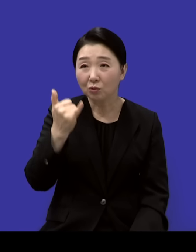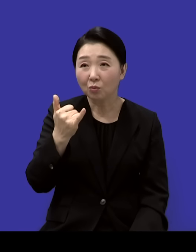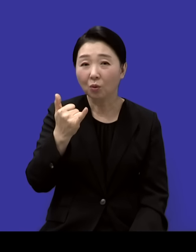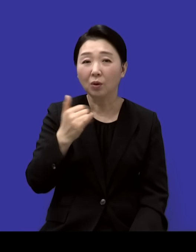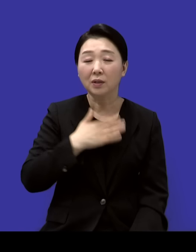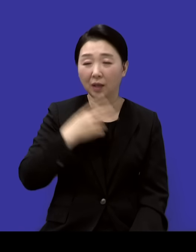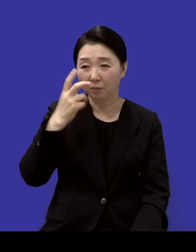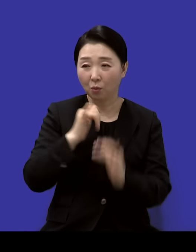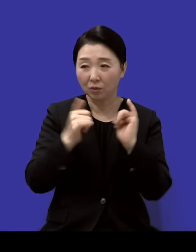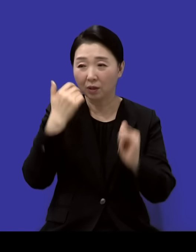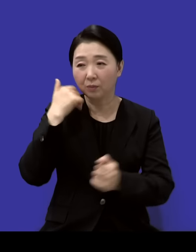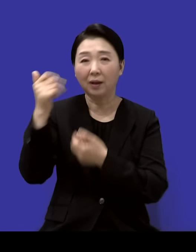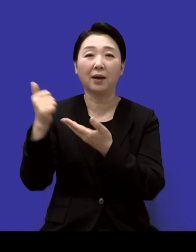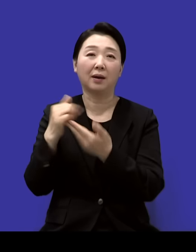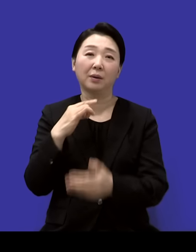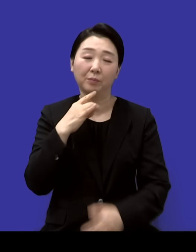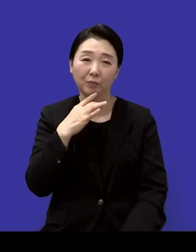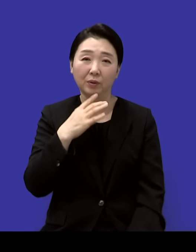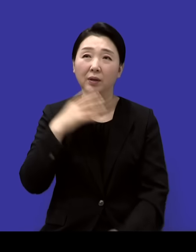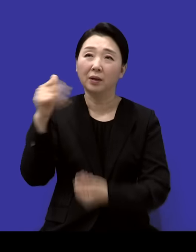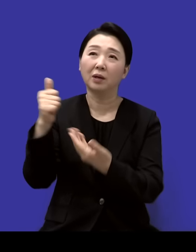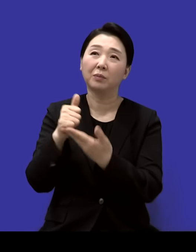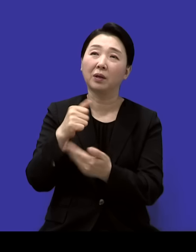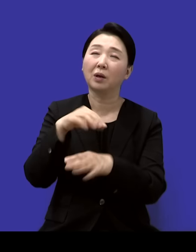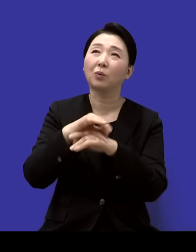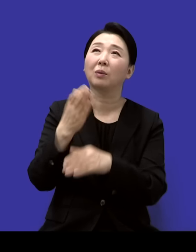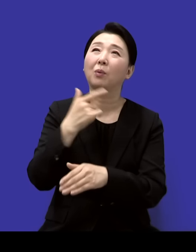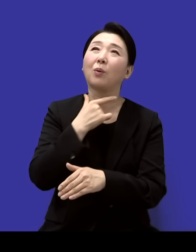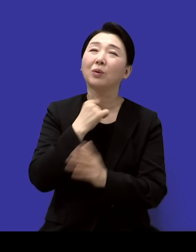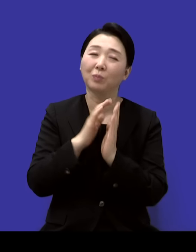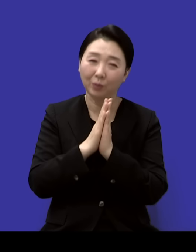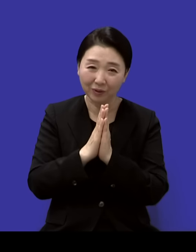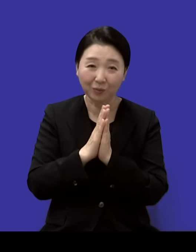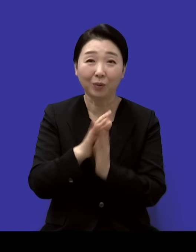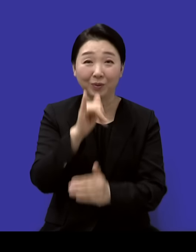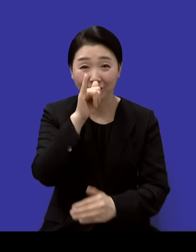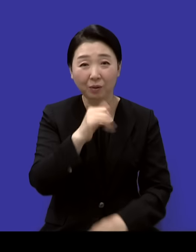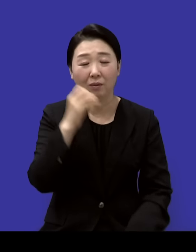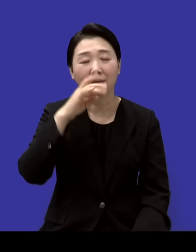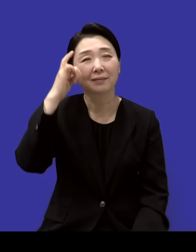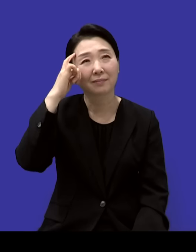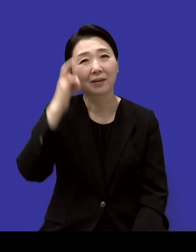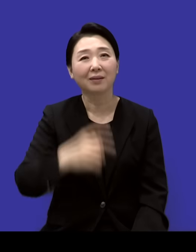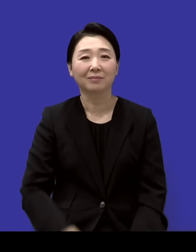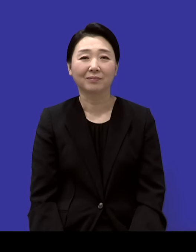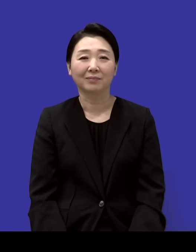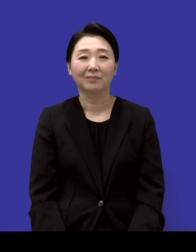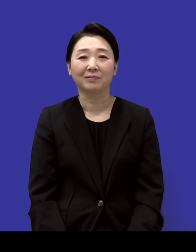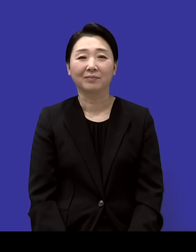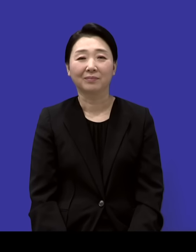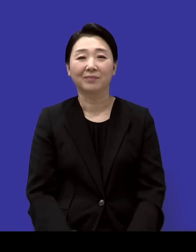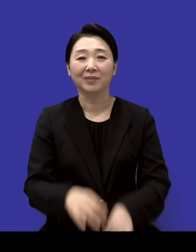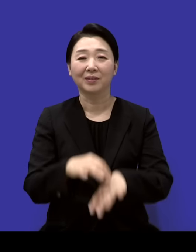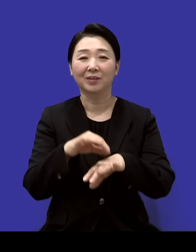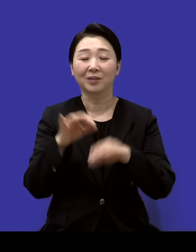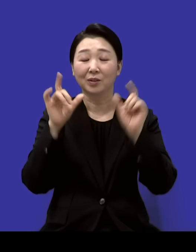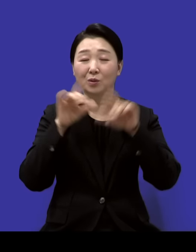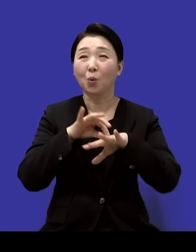하나님밖에 없으니까 하나님 제가 고기가 먹고 싶어요. 이렇게 기도도 아니죠. 그냥 생각하는 거예요. 하나님 내